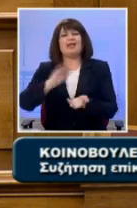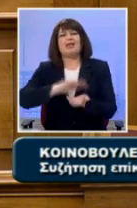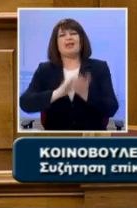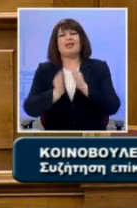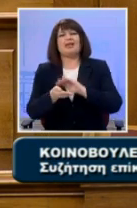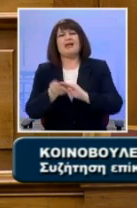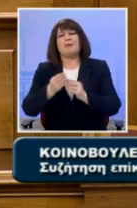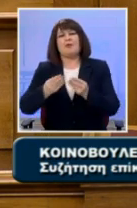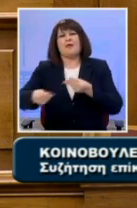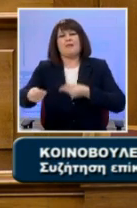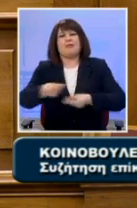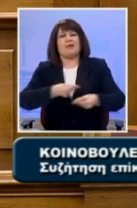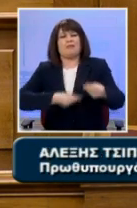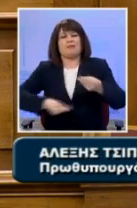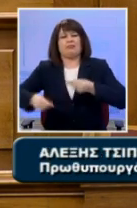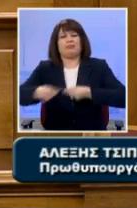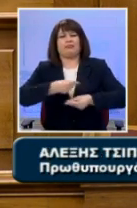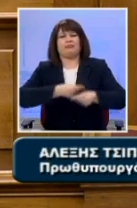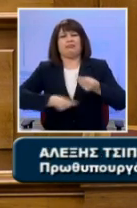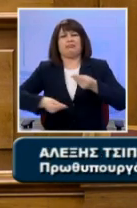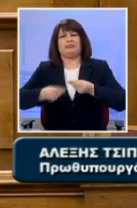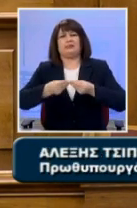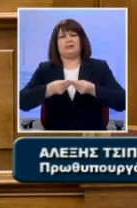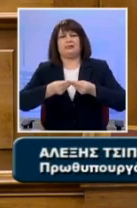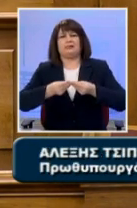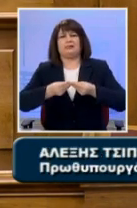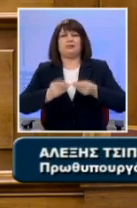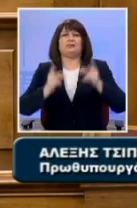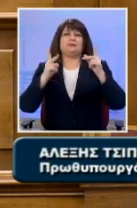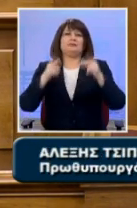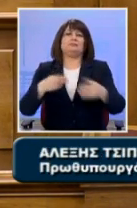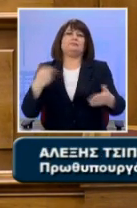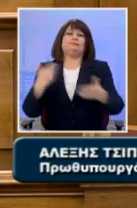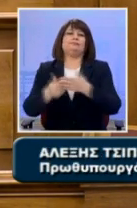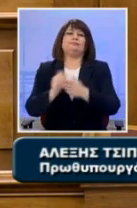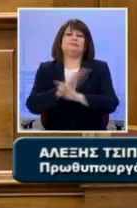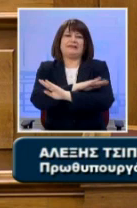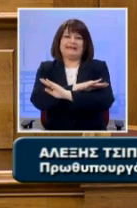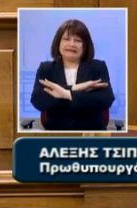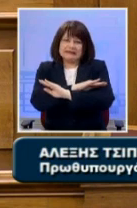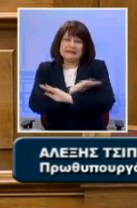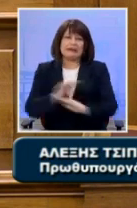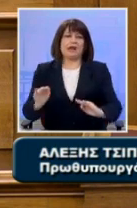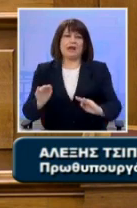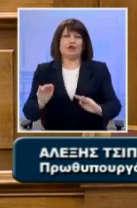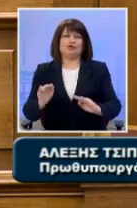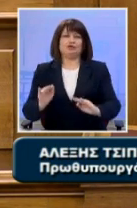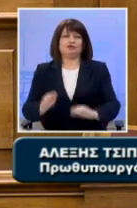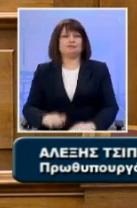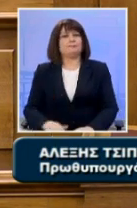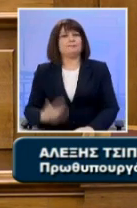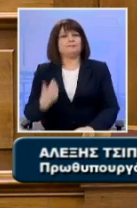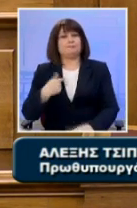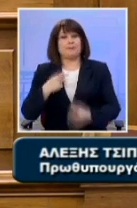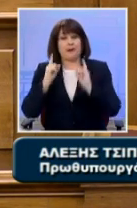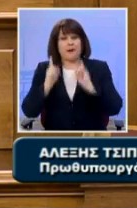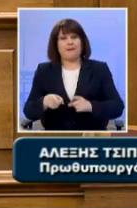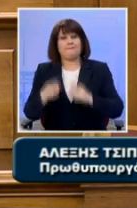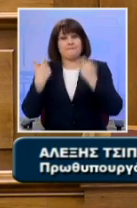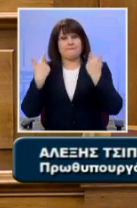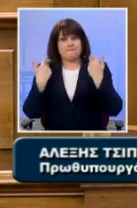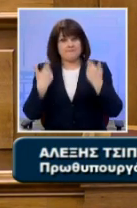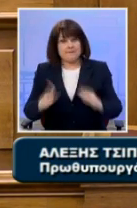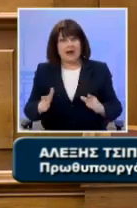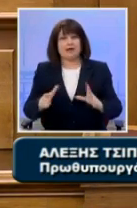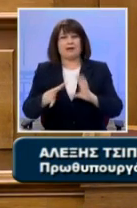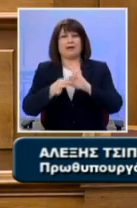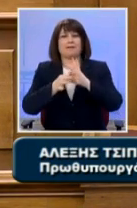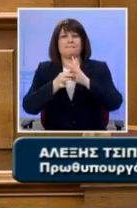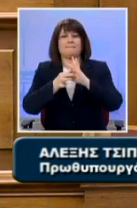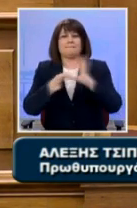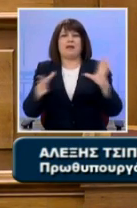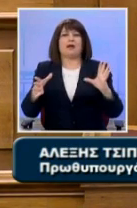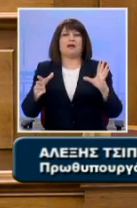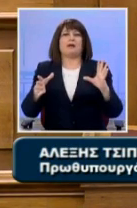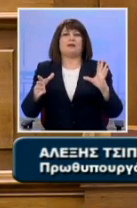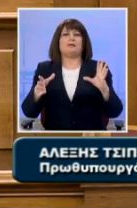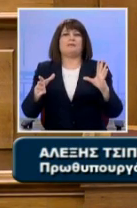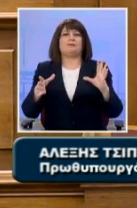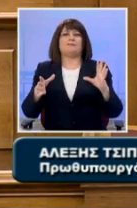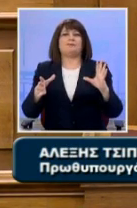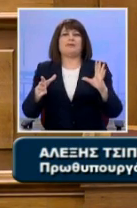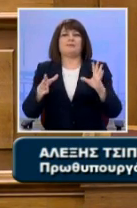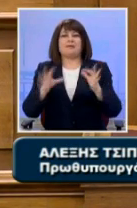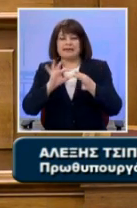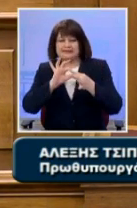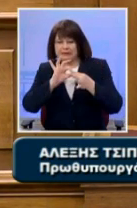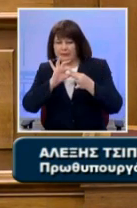διαπλοκής και της συναλλαγής να τον κλείσουμε. Έχουμε αποφασίσει να κόψουμε αυτή την κόκκινη